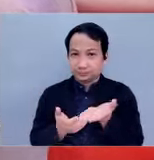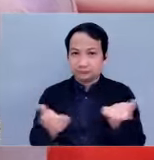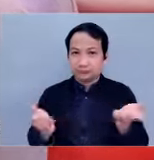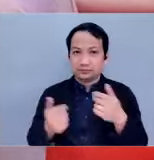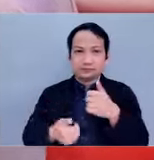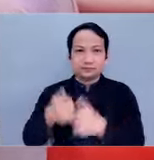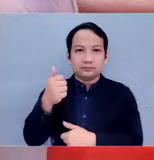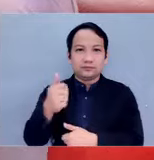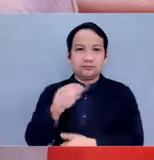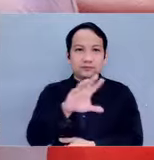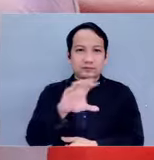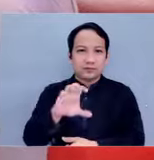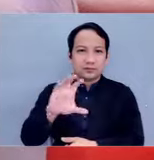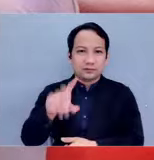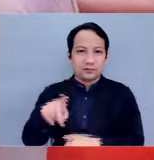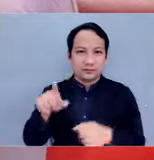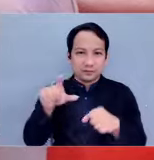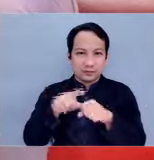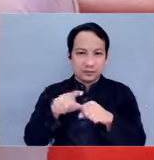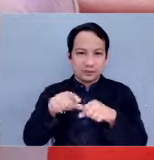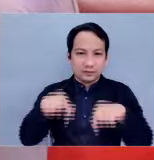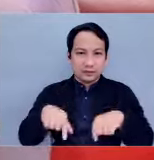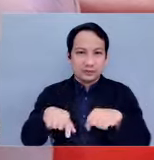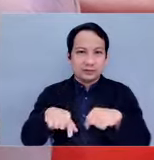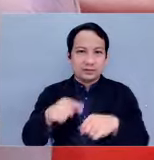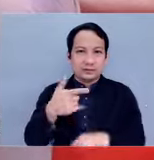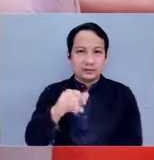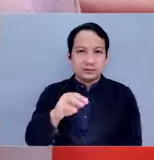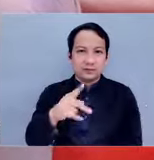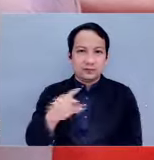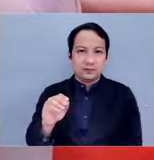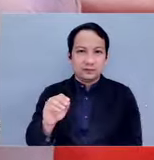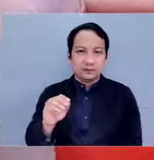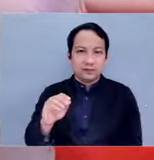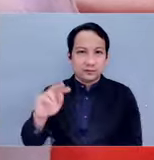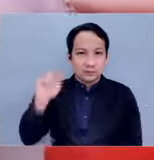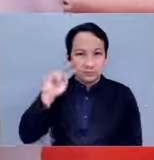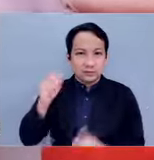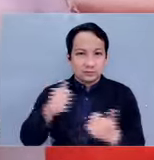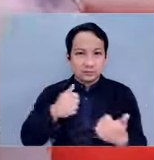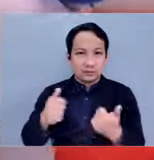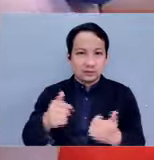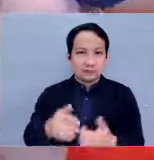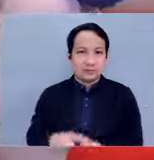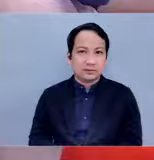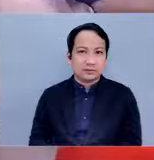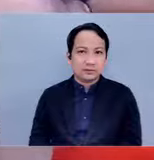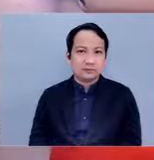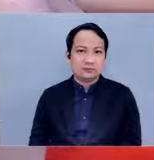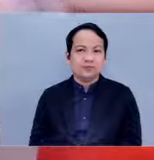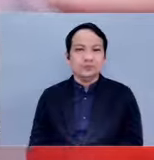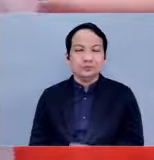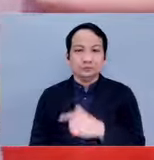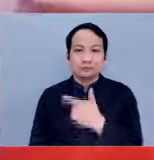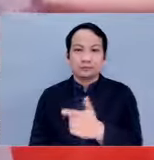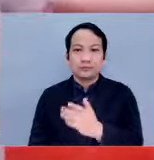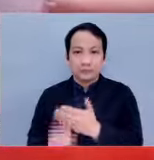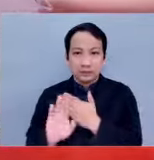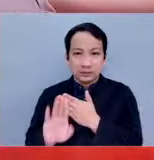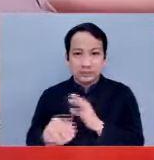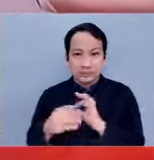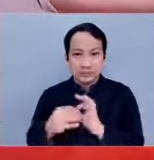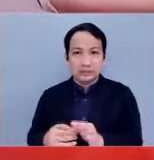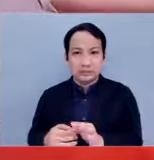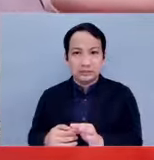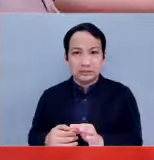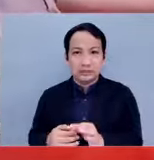ng 500 pesos worth of clothes sa ating Kagumoka Ko Selfie Contest. Okay, Justin. Back to you.